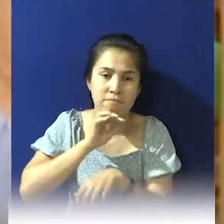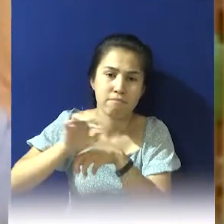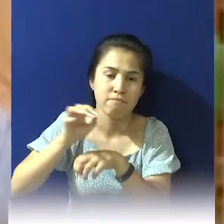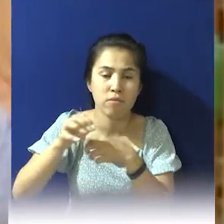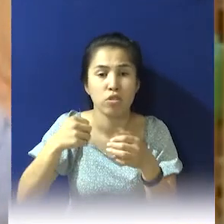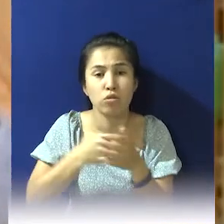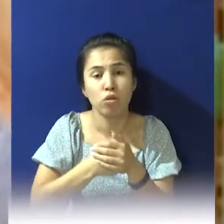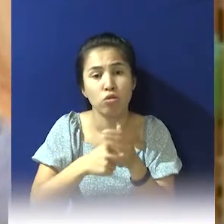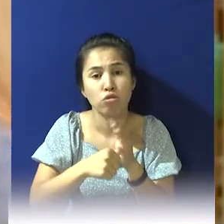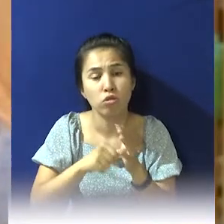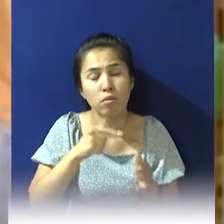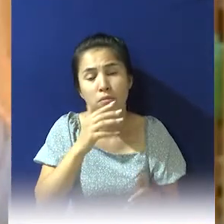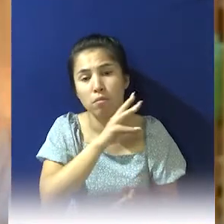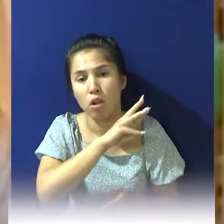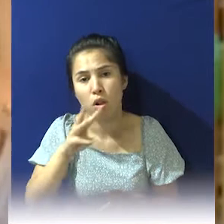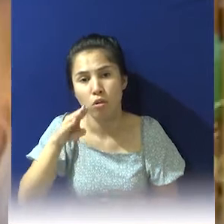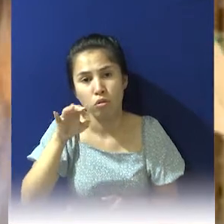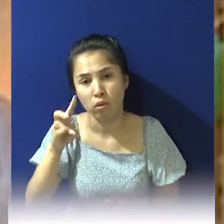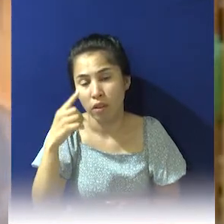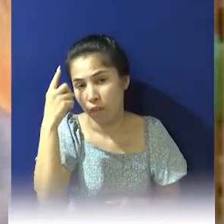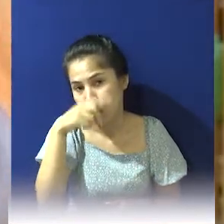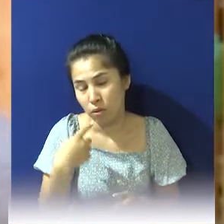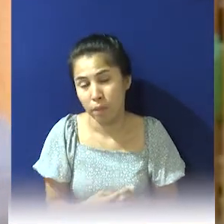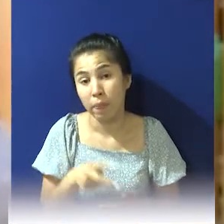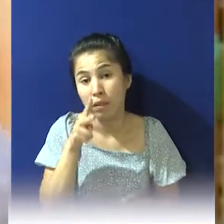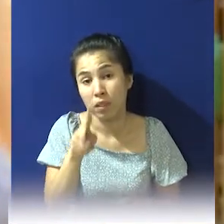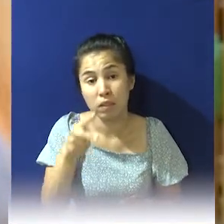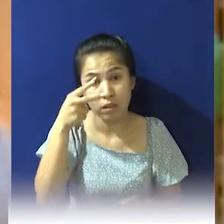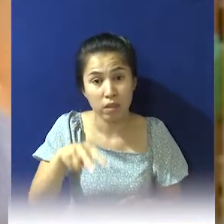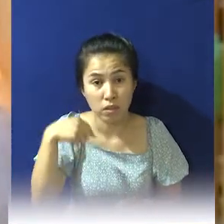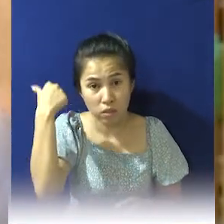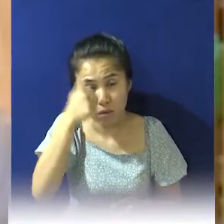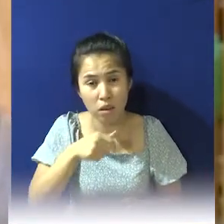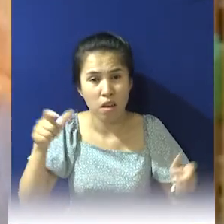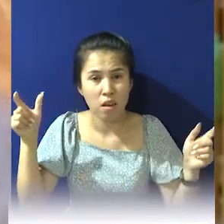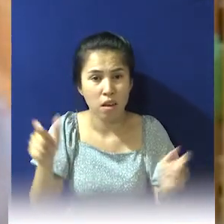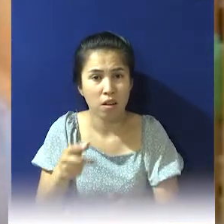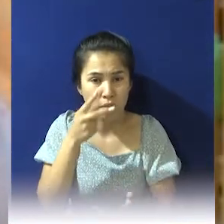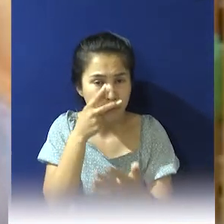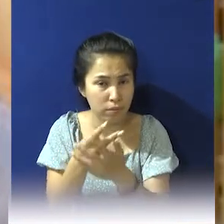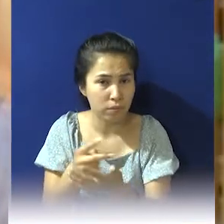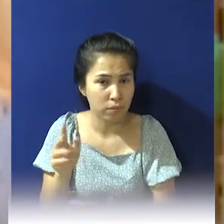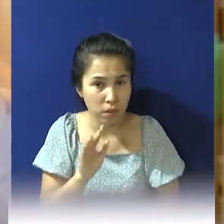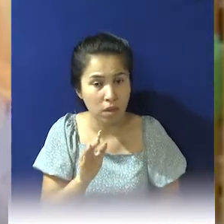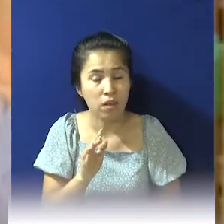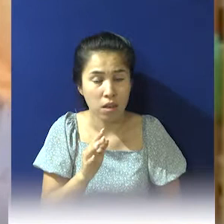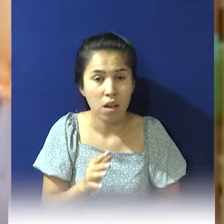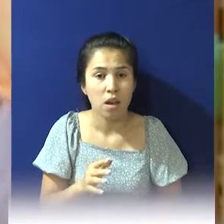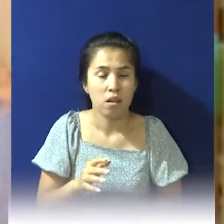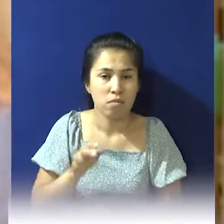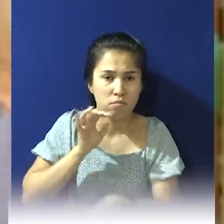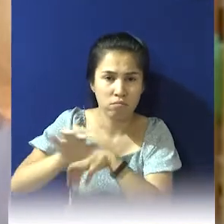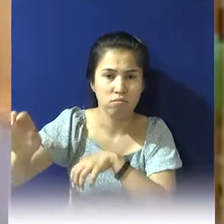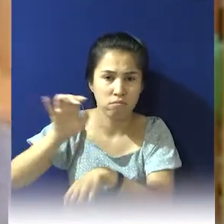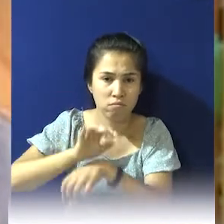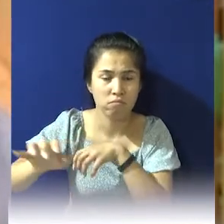входе сначала проверяем статус по АШИКу, измеряем температуру, соблюдаем дистанцию. Также у нас всегда